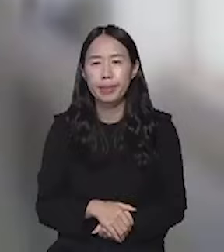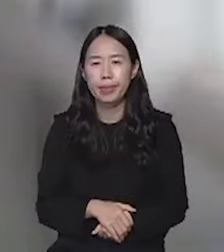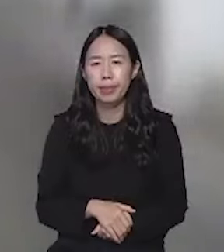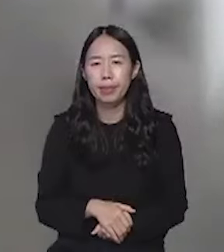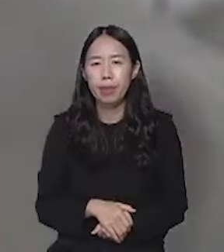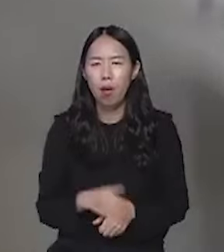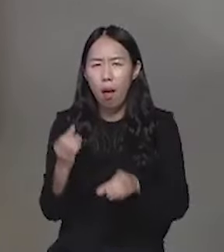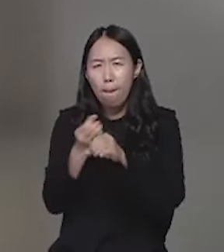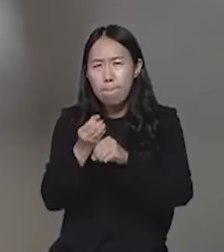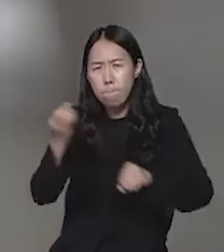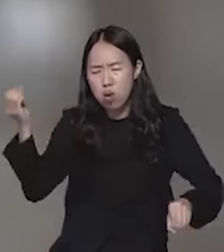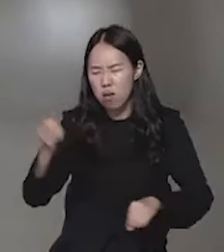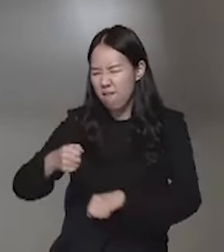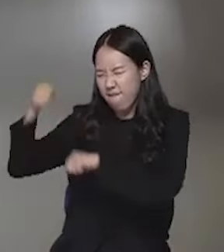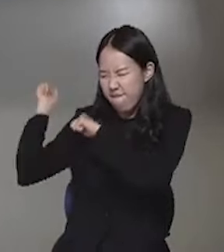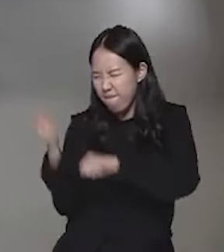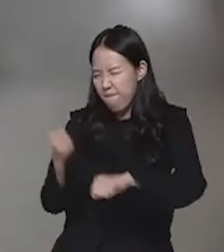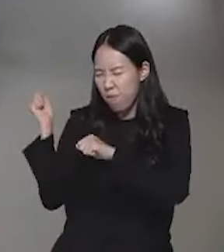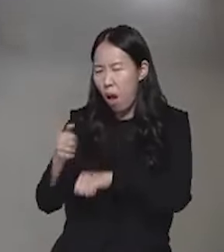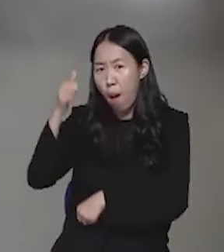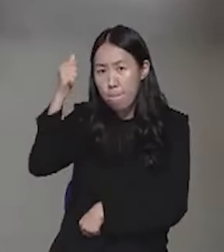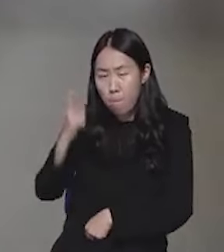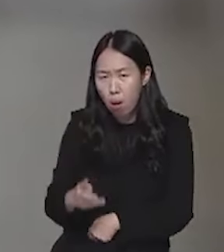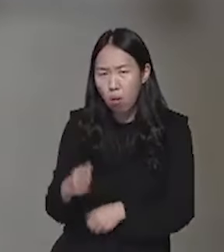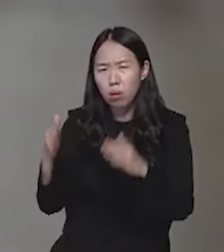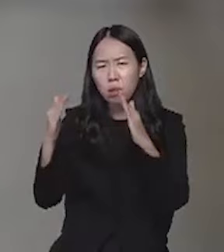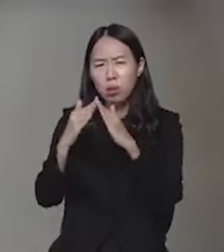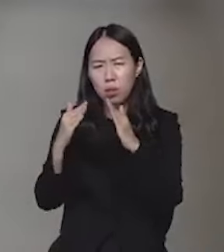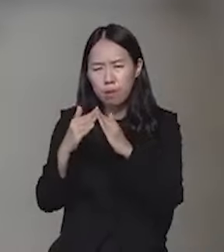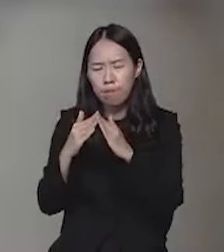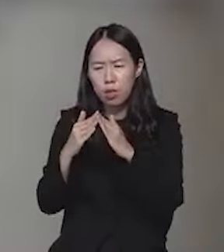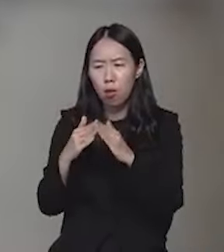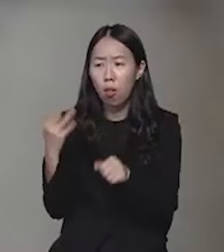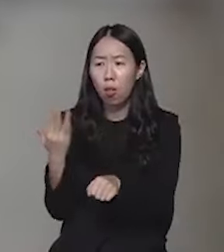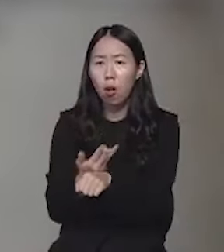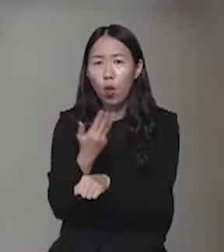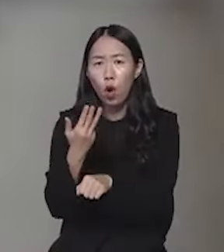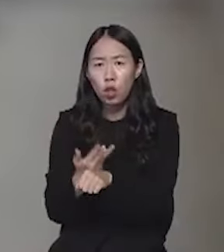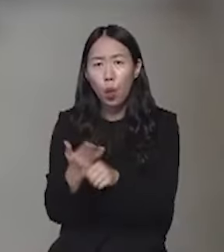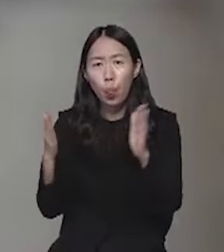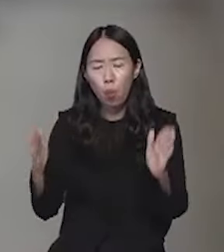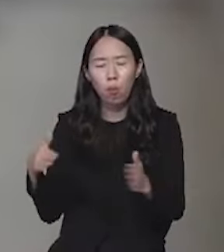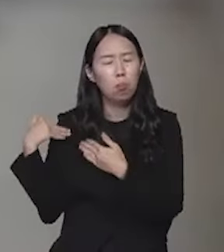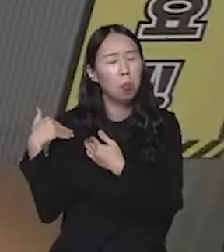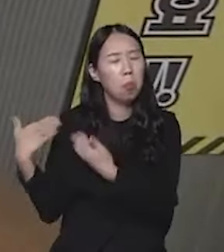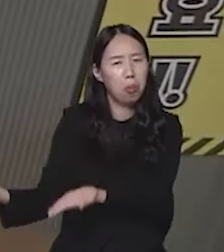둔기 등으로 수십 차례 폭행당한 남성은 집안에서 홀로 8시간 넘게 방치됐습니다.